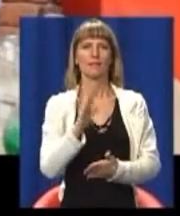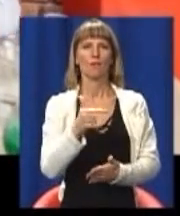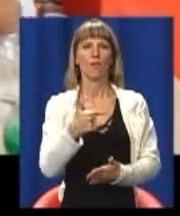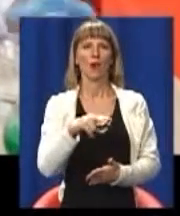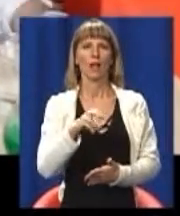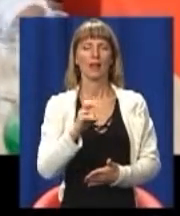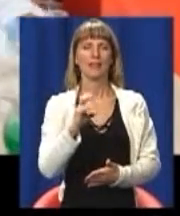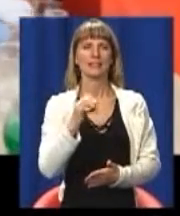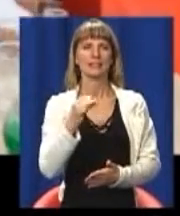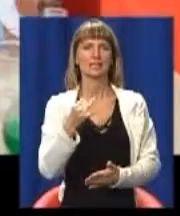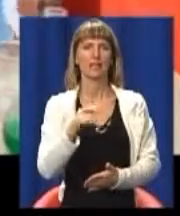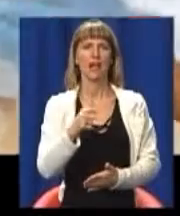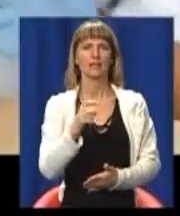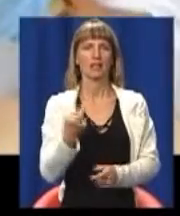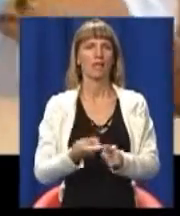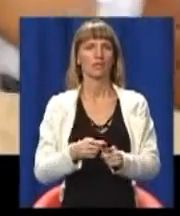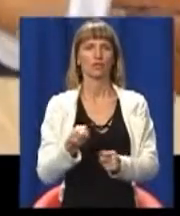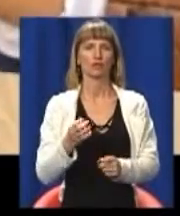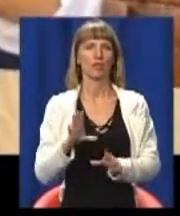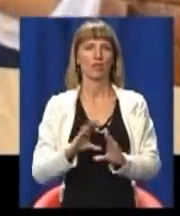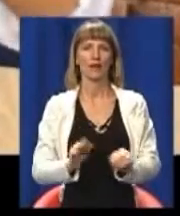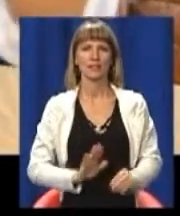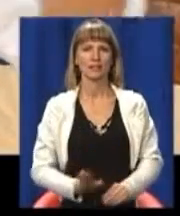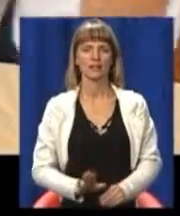який випаровується, але це ще не все.